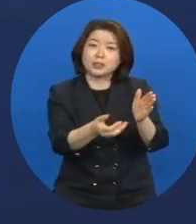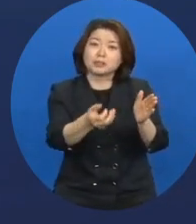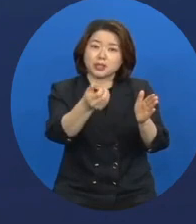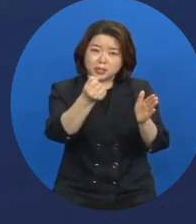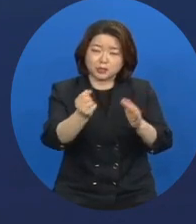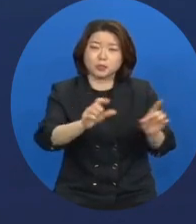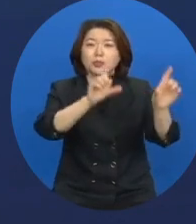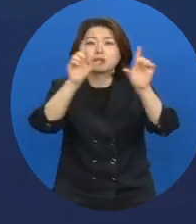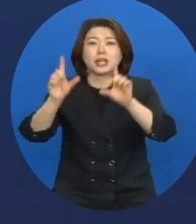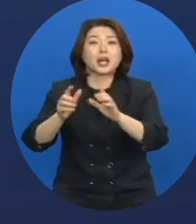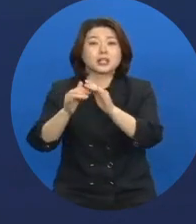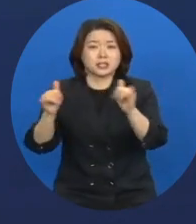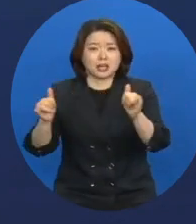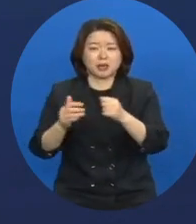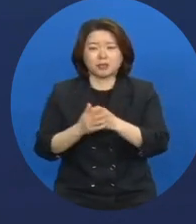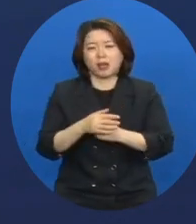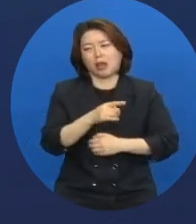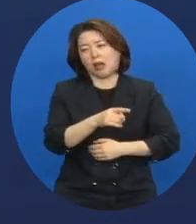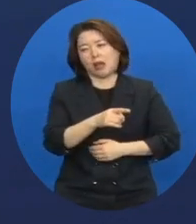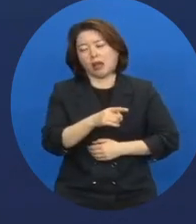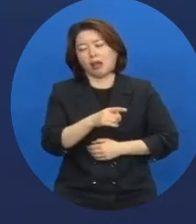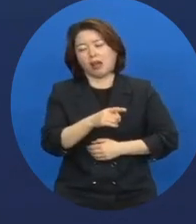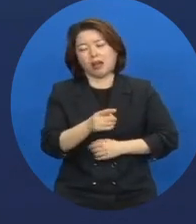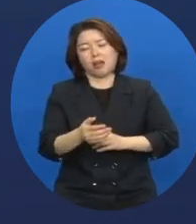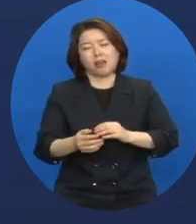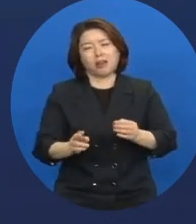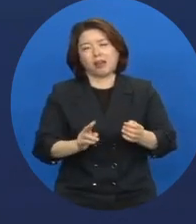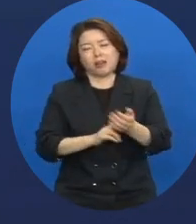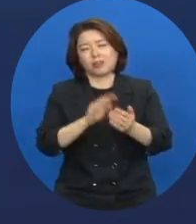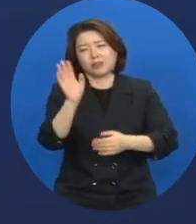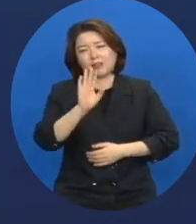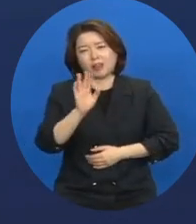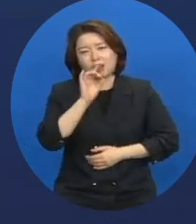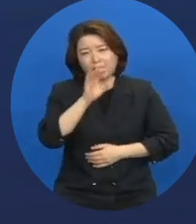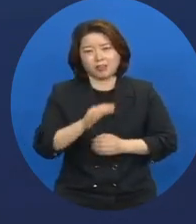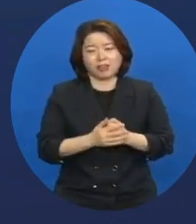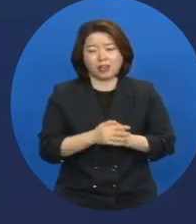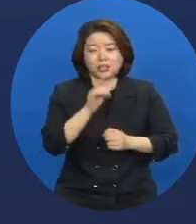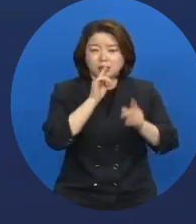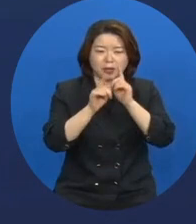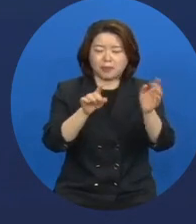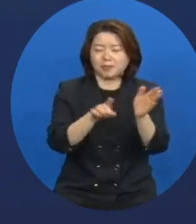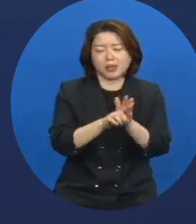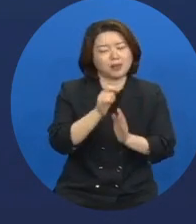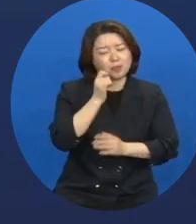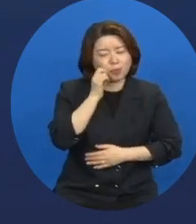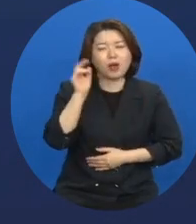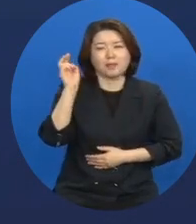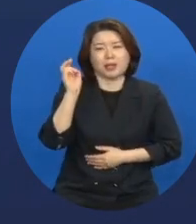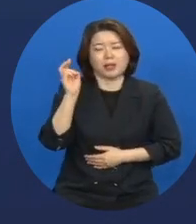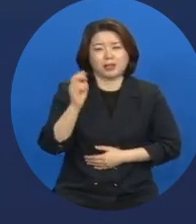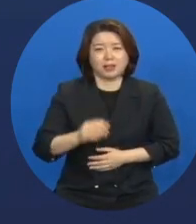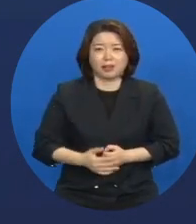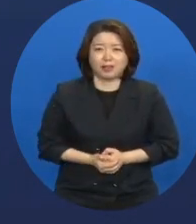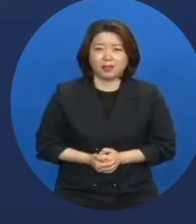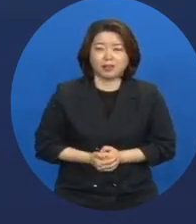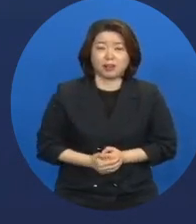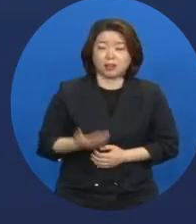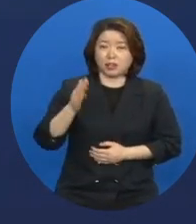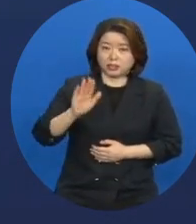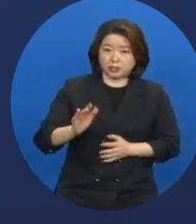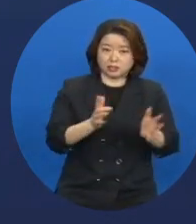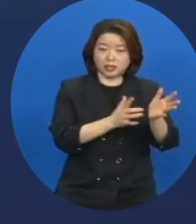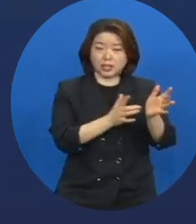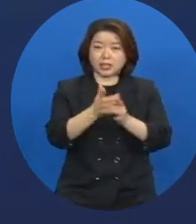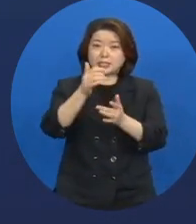사는 사람에게는 말도 안 되는 일입니다. 이 말씀 자체가 믿어지지가 않습니다. 그런데